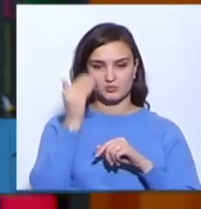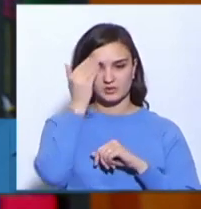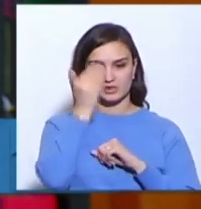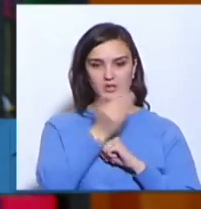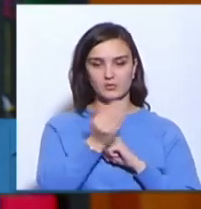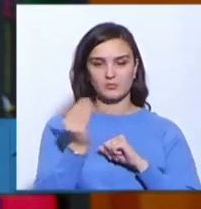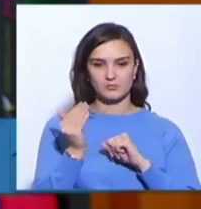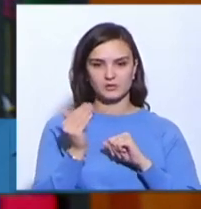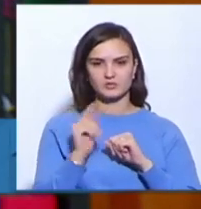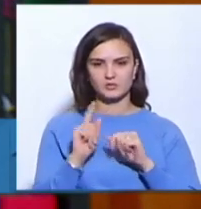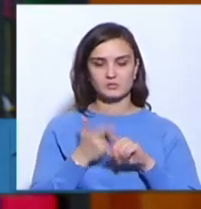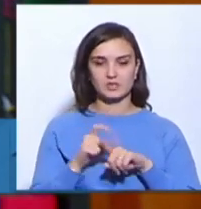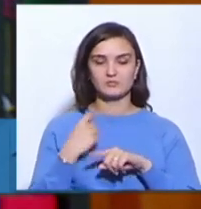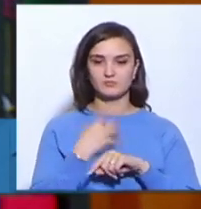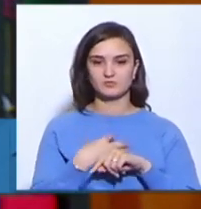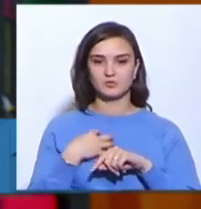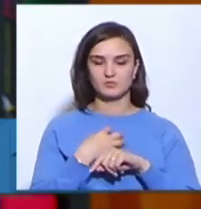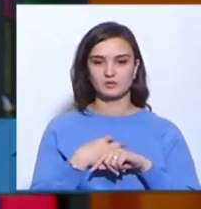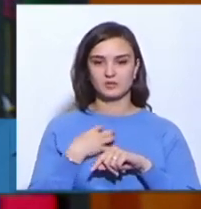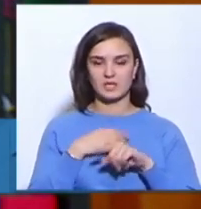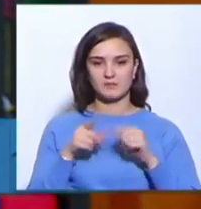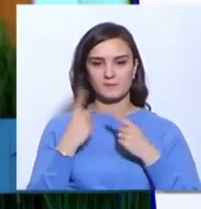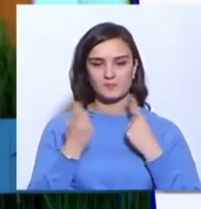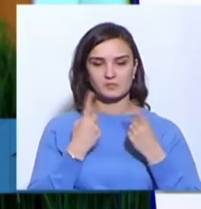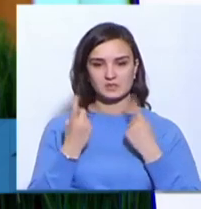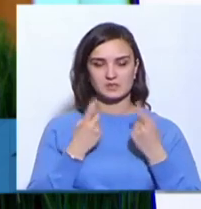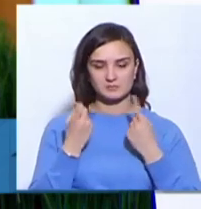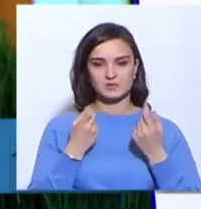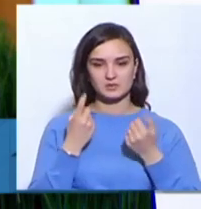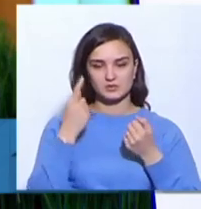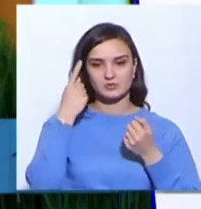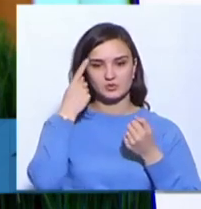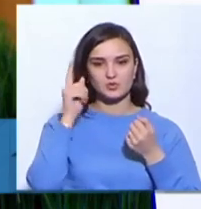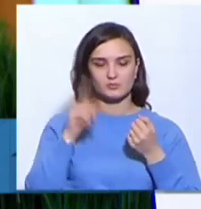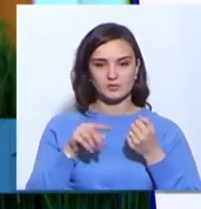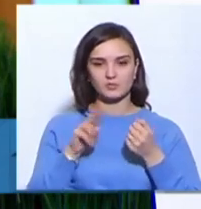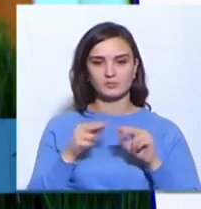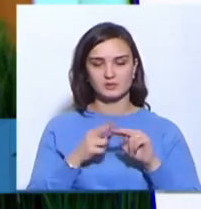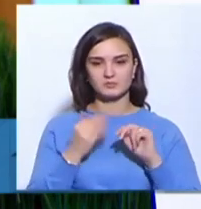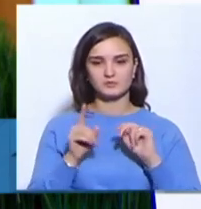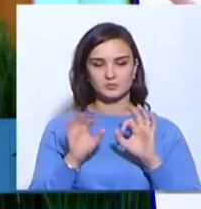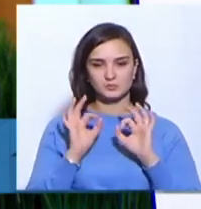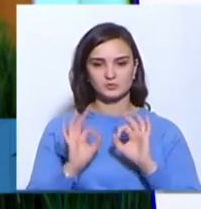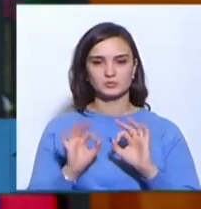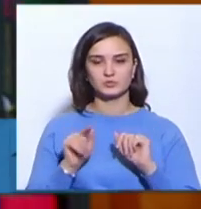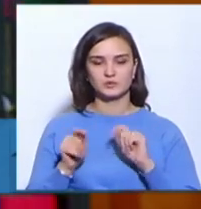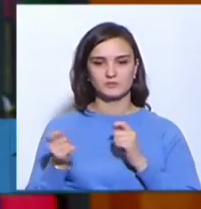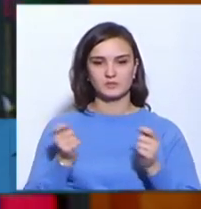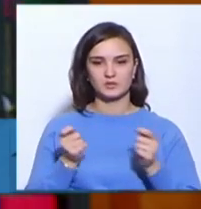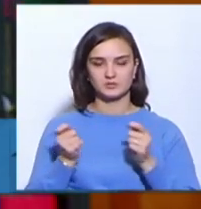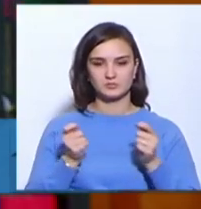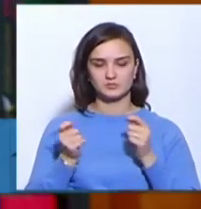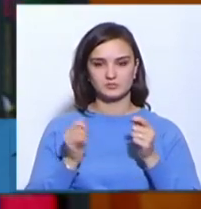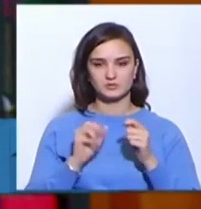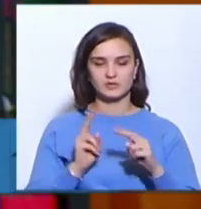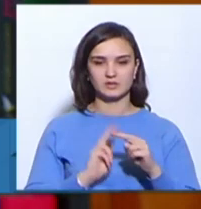მოსახლეობას, რაოდენ მნიშვნელოვანია ამ ინფორმაციის ფლობა ზოგადად იმისთვის, რომ შემდეგ სწორად მართოთ, ან